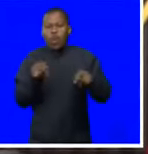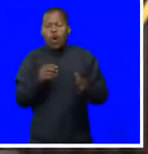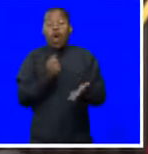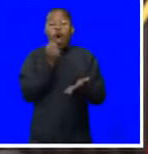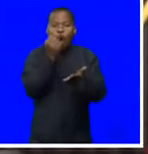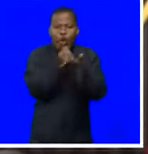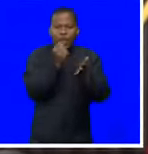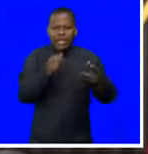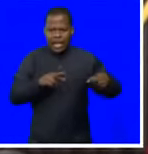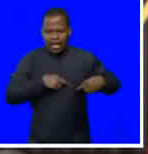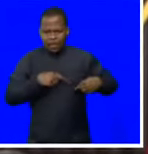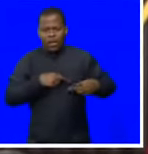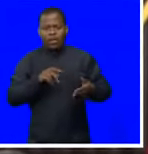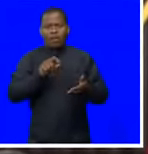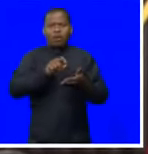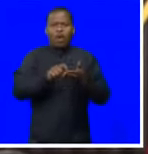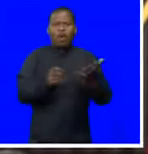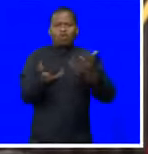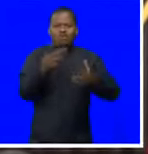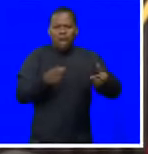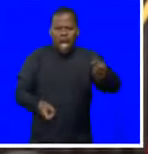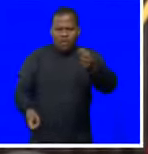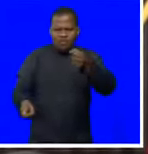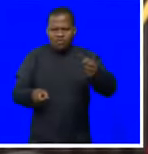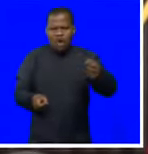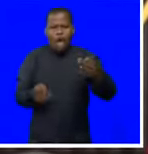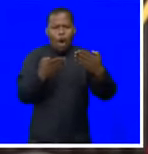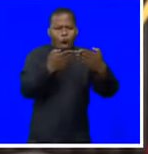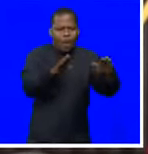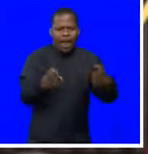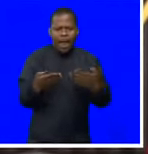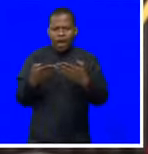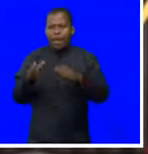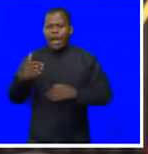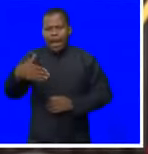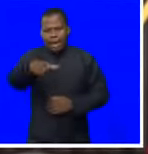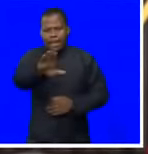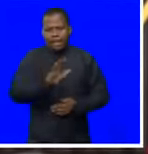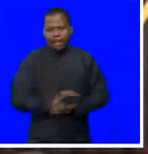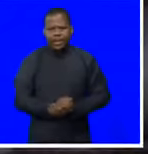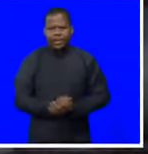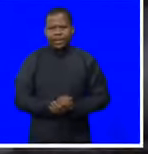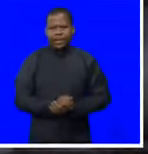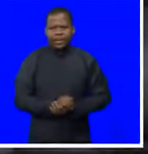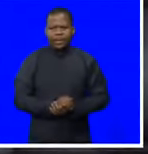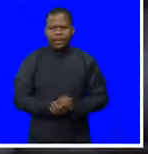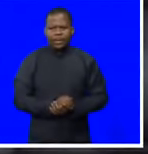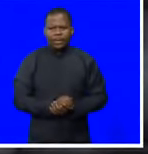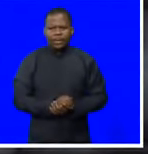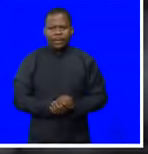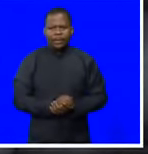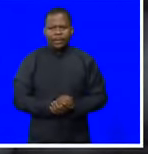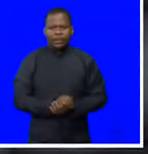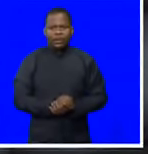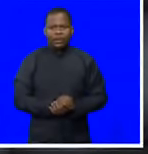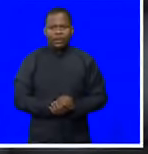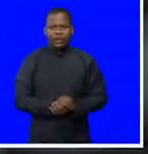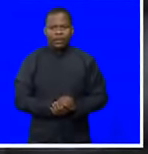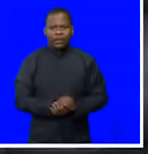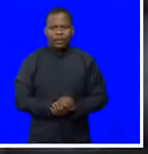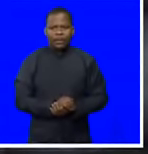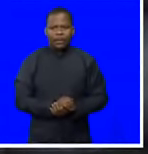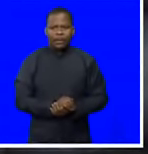kwengcinywa kungongwana le tawuthi rescue lebengekho itoni lo rescue